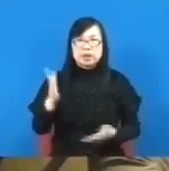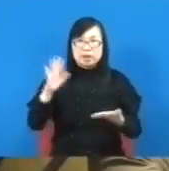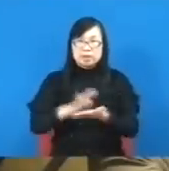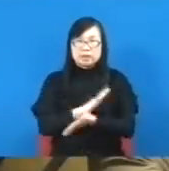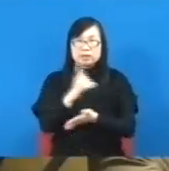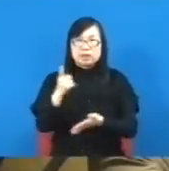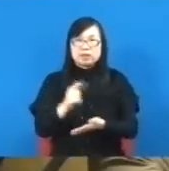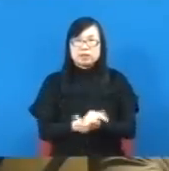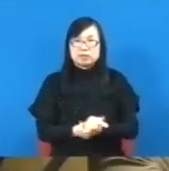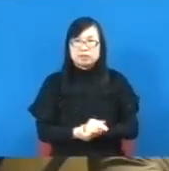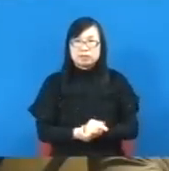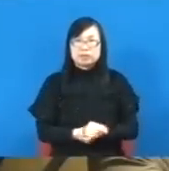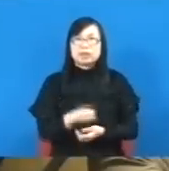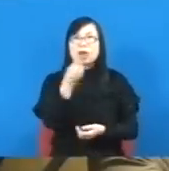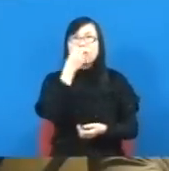喺 RTHK 啊？ 哦，